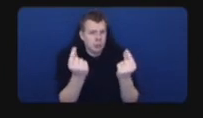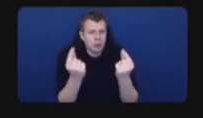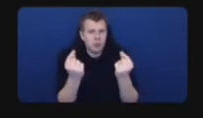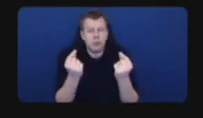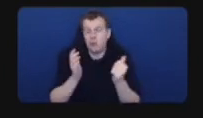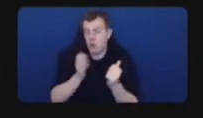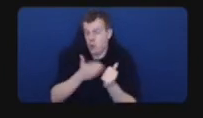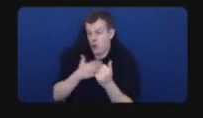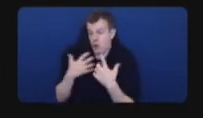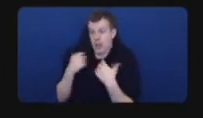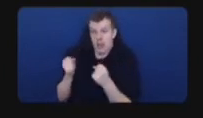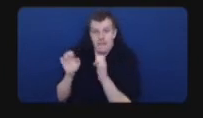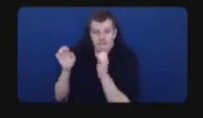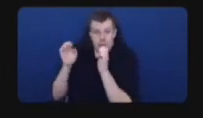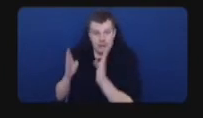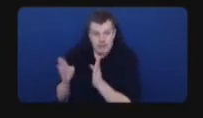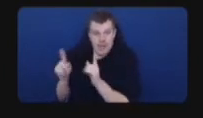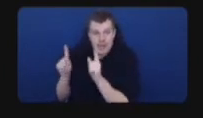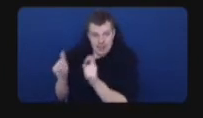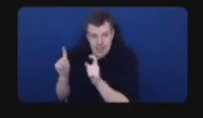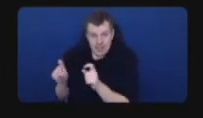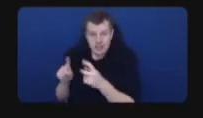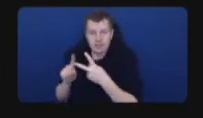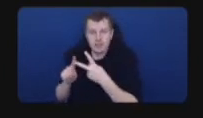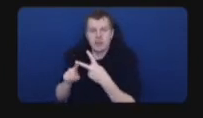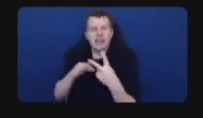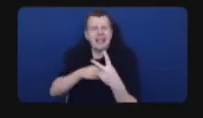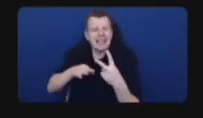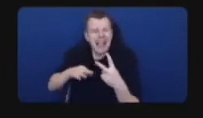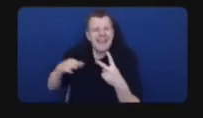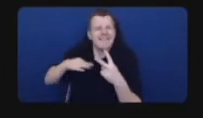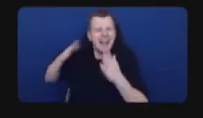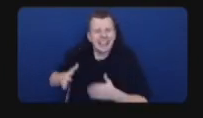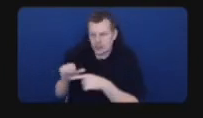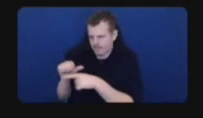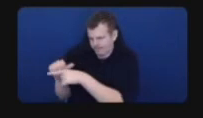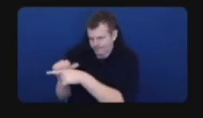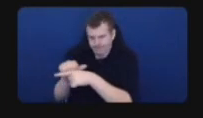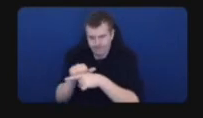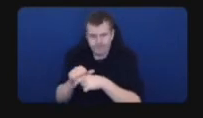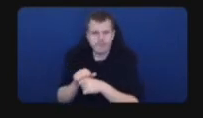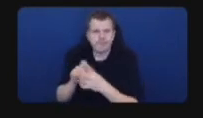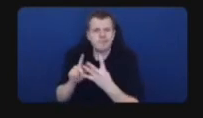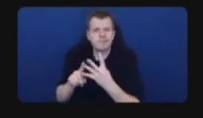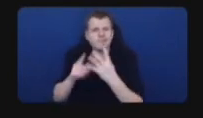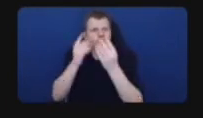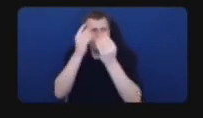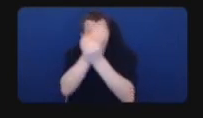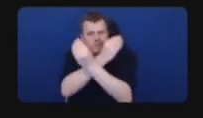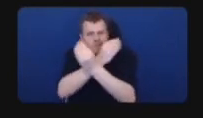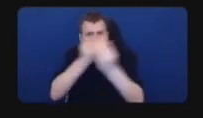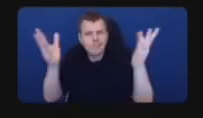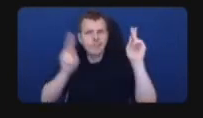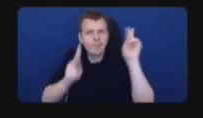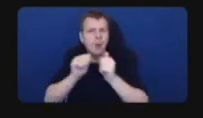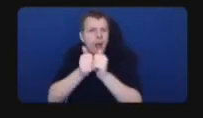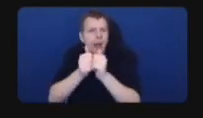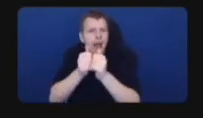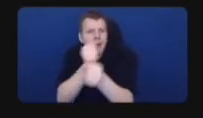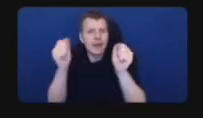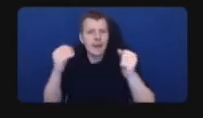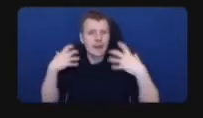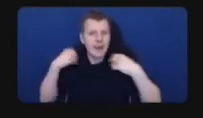我们来帮助我们是来做帮助紧急健康情况的一些做测试的，